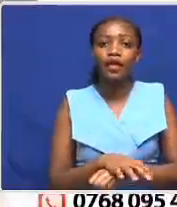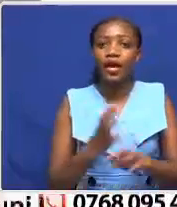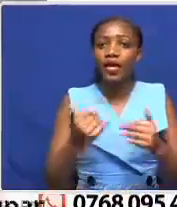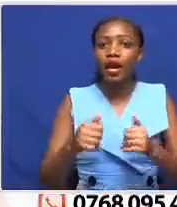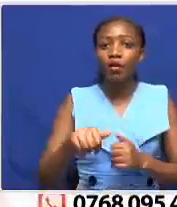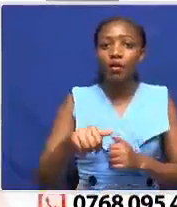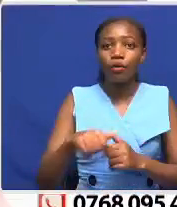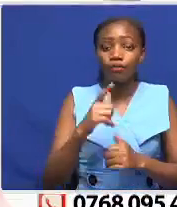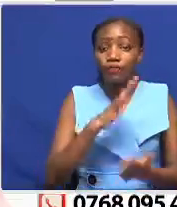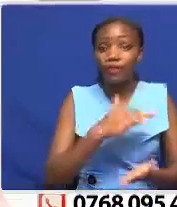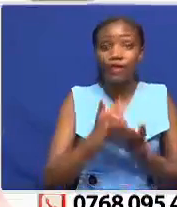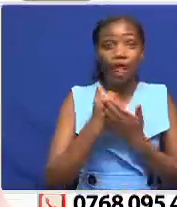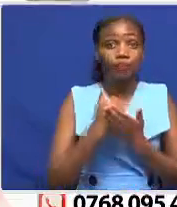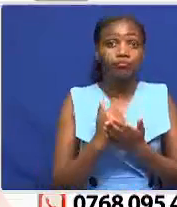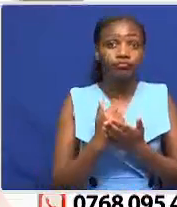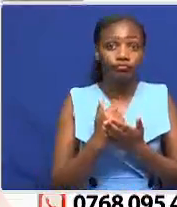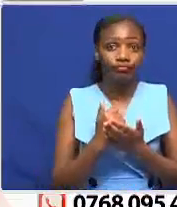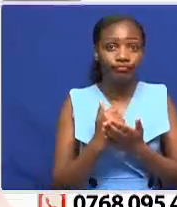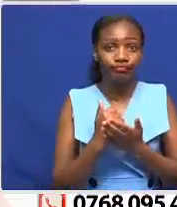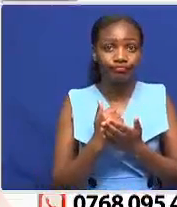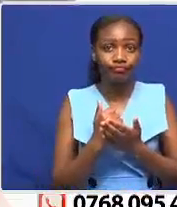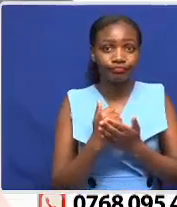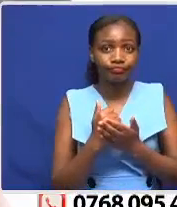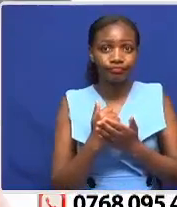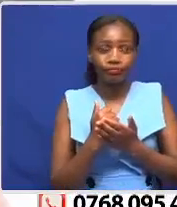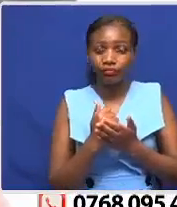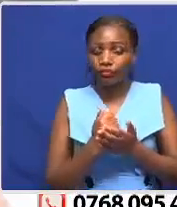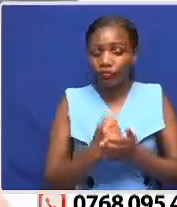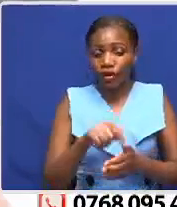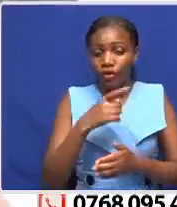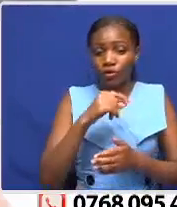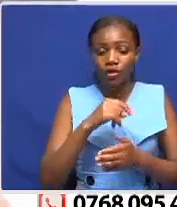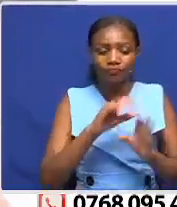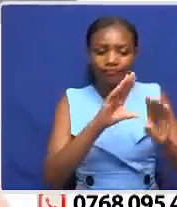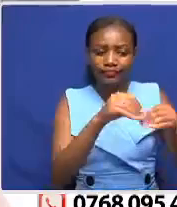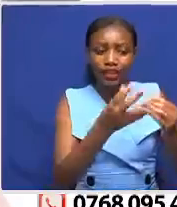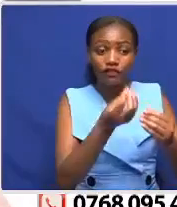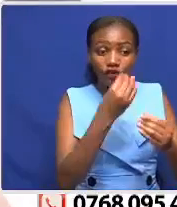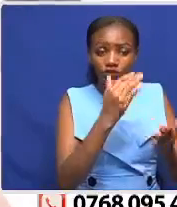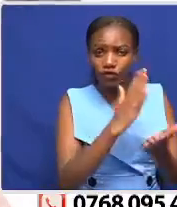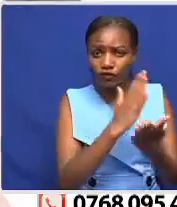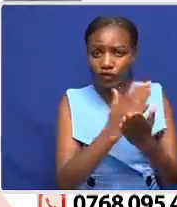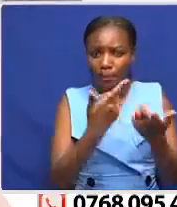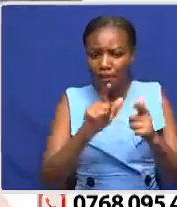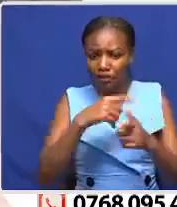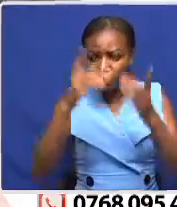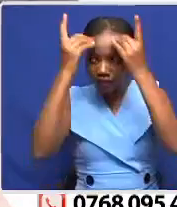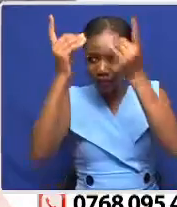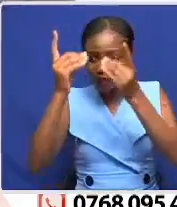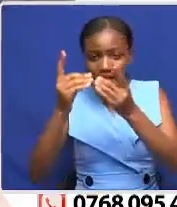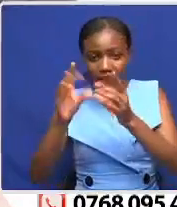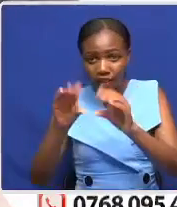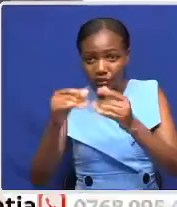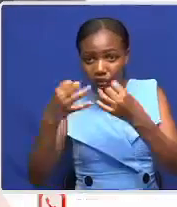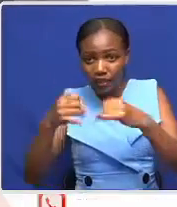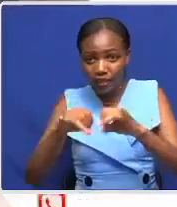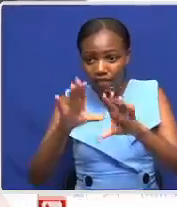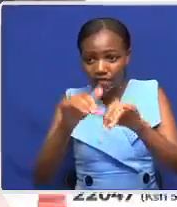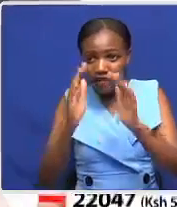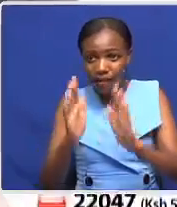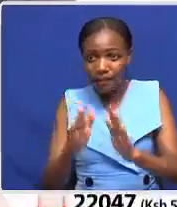kwamba badala ya kupeana chakula ambacho sio sustainable, tuliona ni vizuri wakulima wao wenyewe